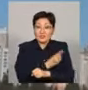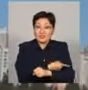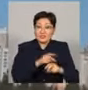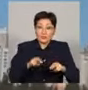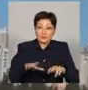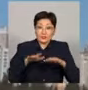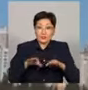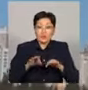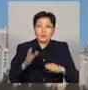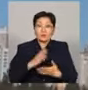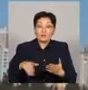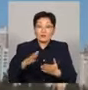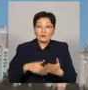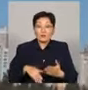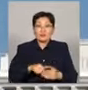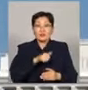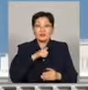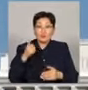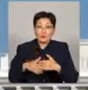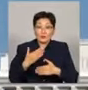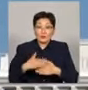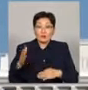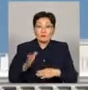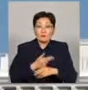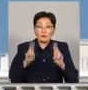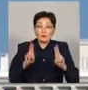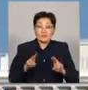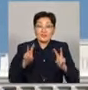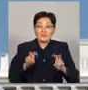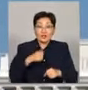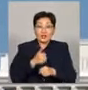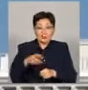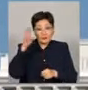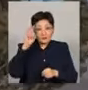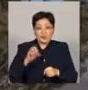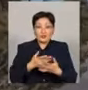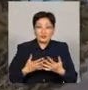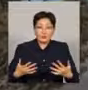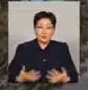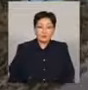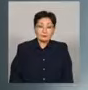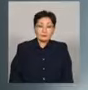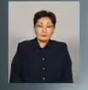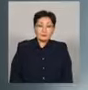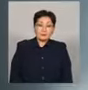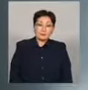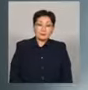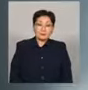парламентом. Отмена смертной казни, исключение нормы о статусе Ельбасы и не только.